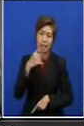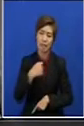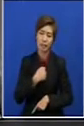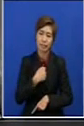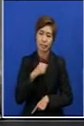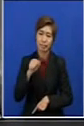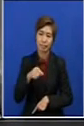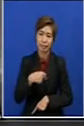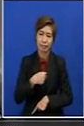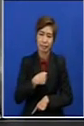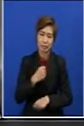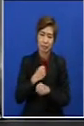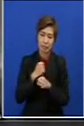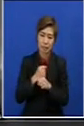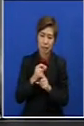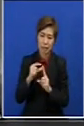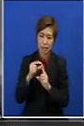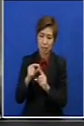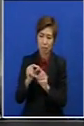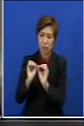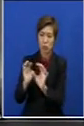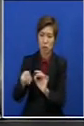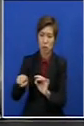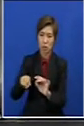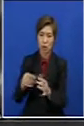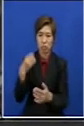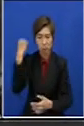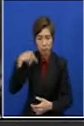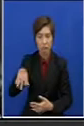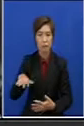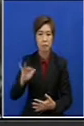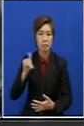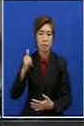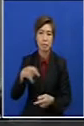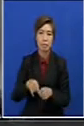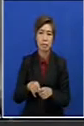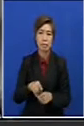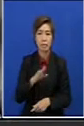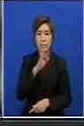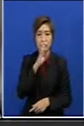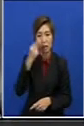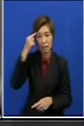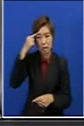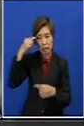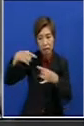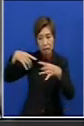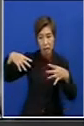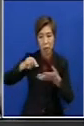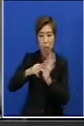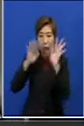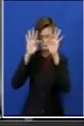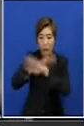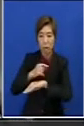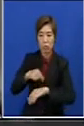จจะมีคำพูดที่สอนน้องติดจุดโบหลายๆอย่างซึ่งถ้าคิดกันคนละด้านก็จะเหมือนว่าผมตำ